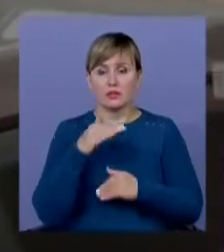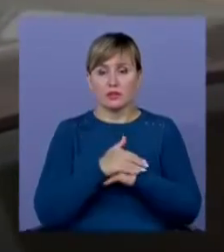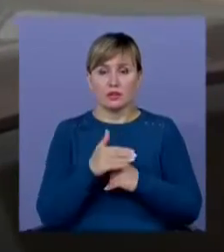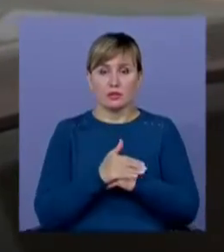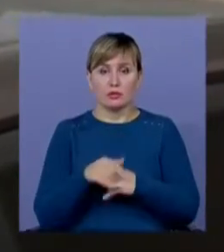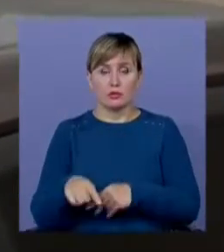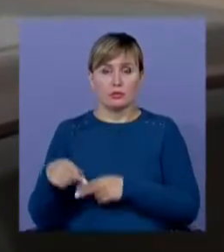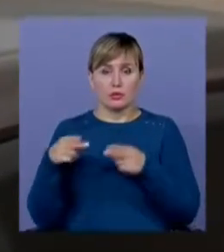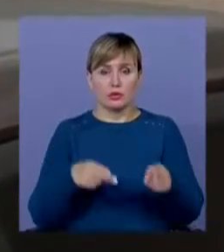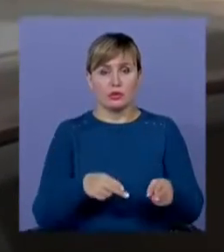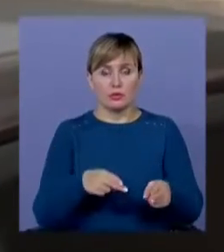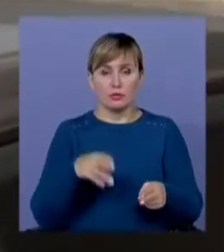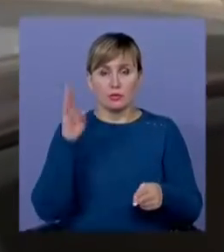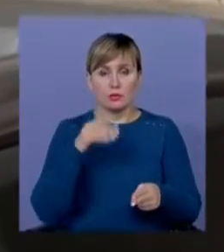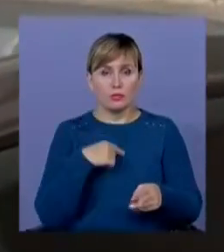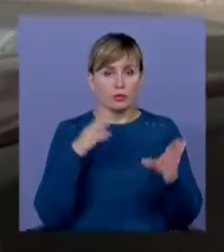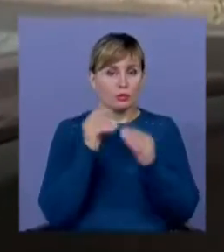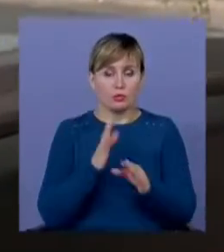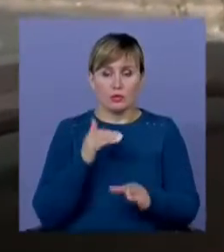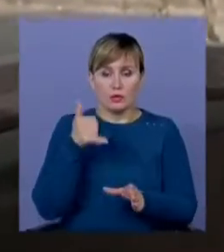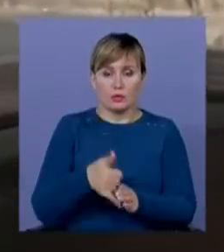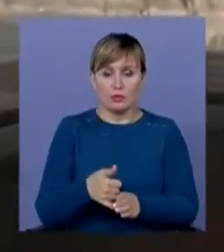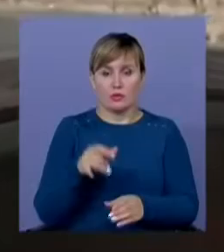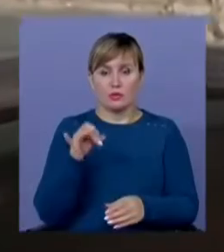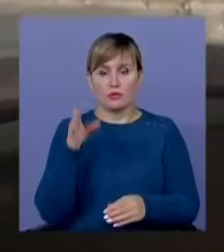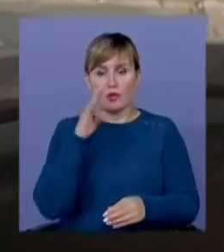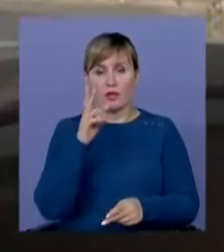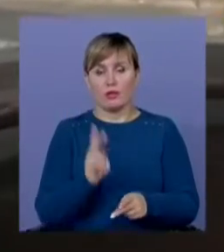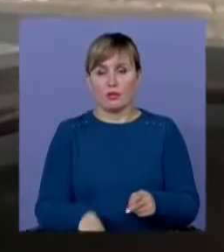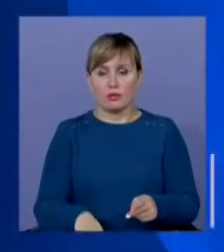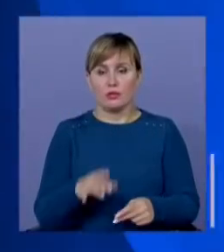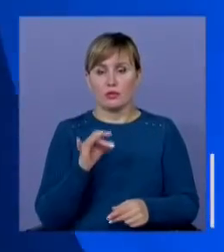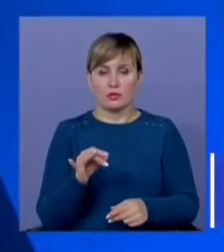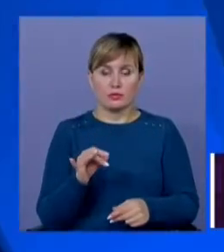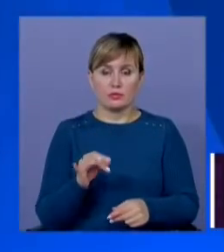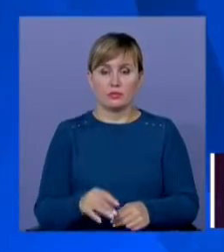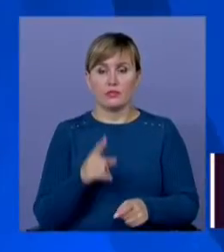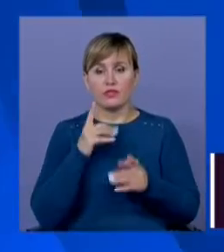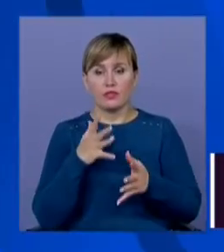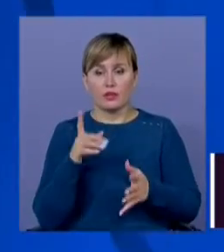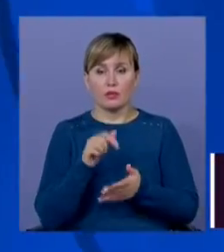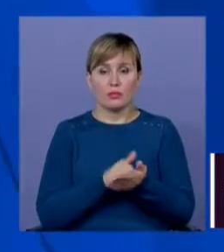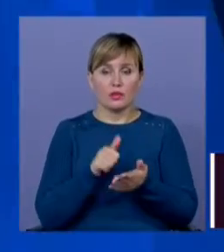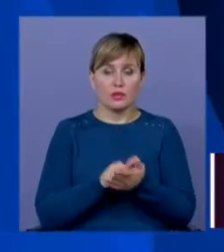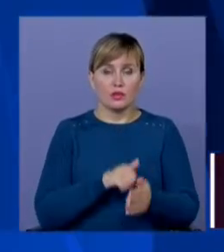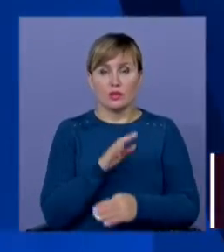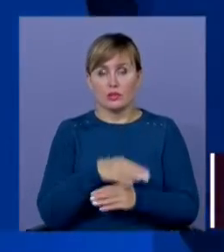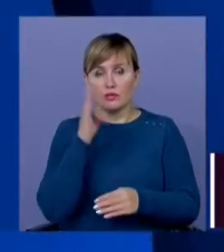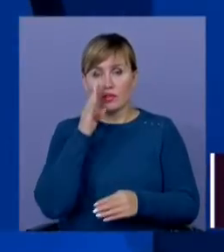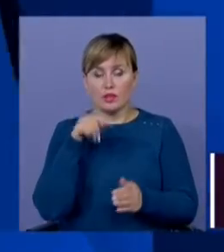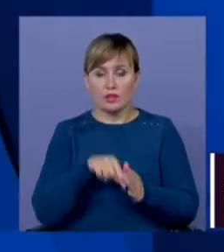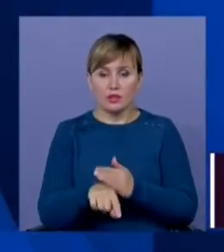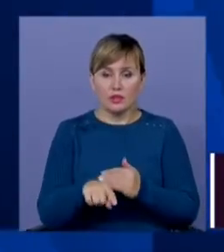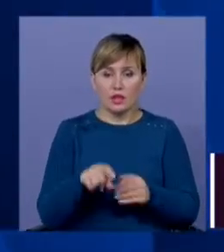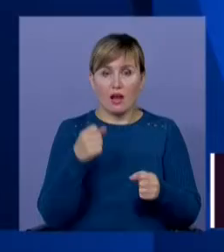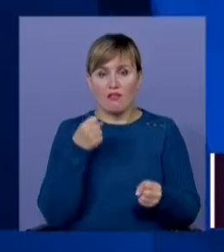приезжала машина, мы не успели набрать. Там было много народу, и вода кончилась. Выяснилось, что причина отсутствия водоснабжения –